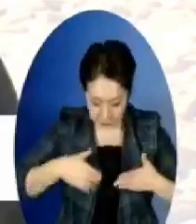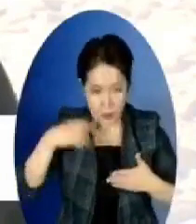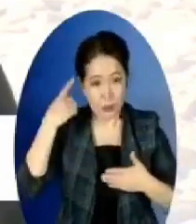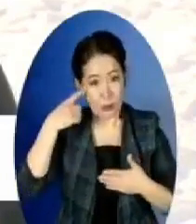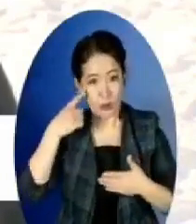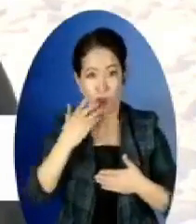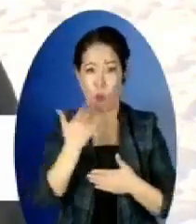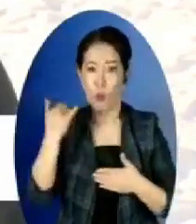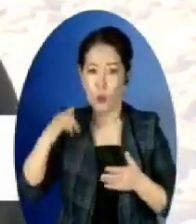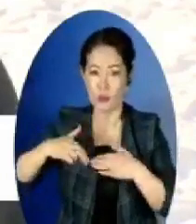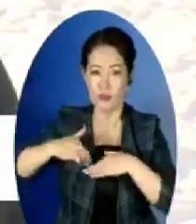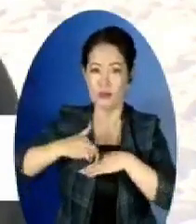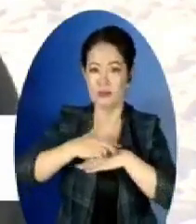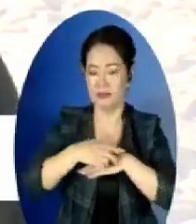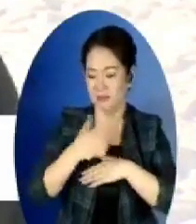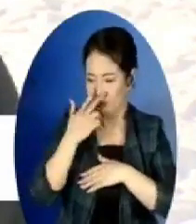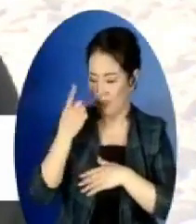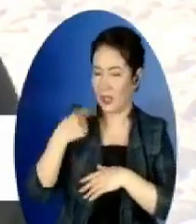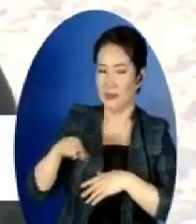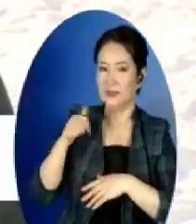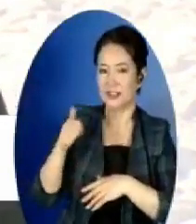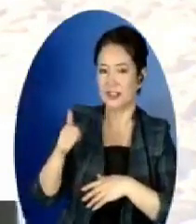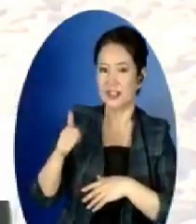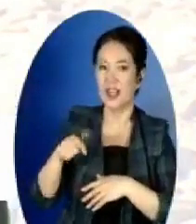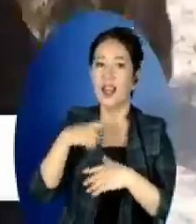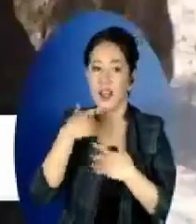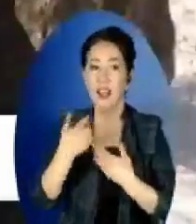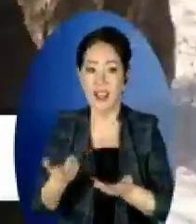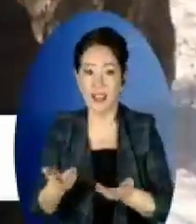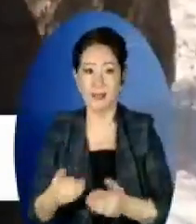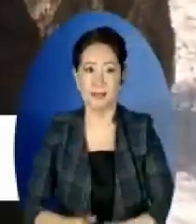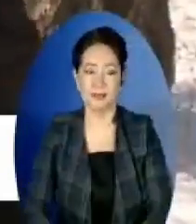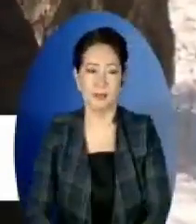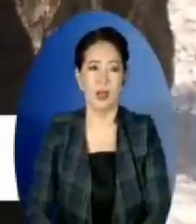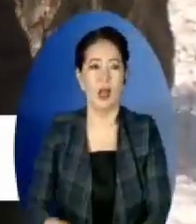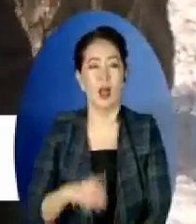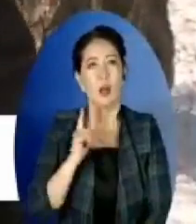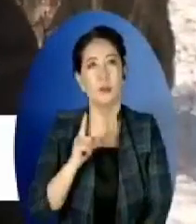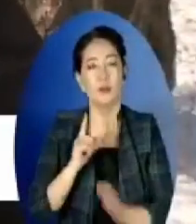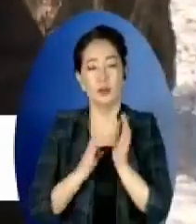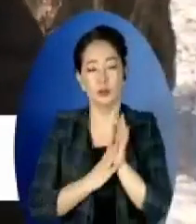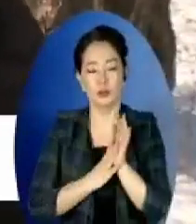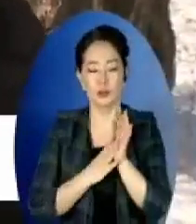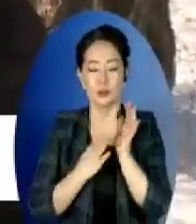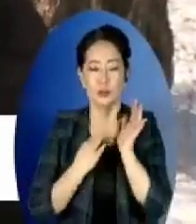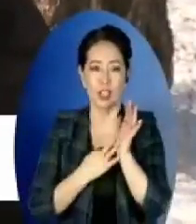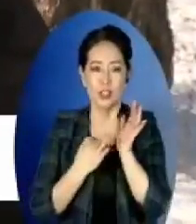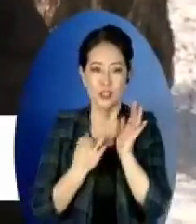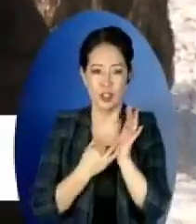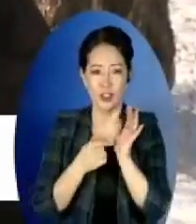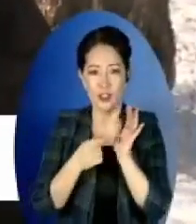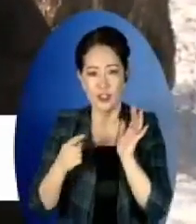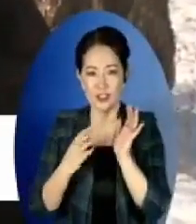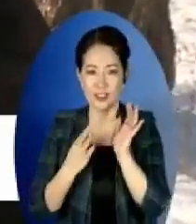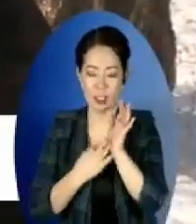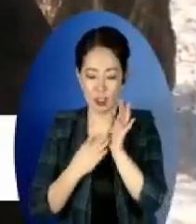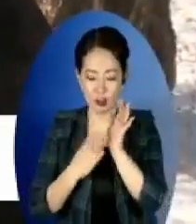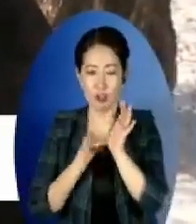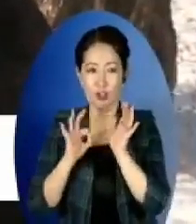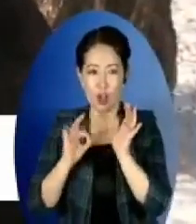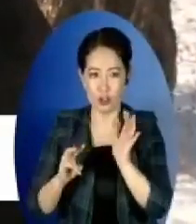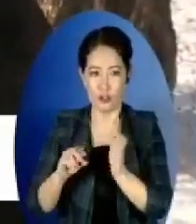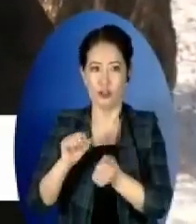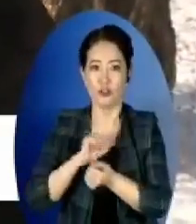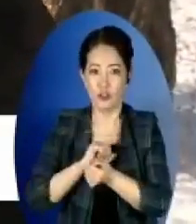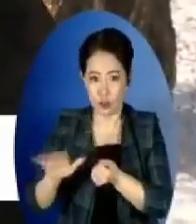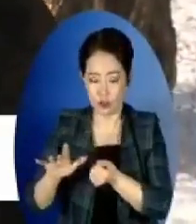ингээд хуулаад ингээд явж явах нь бол хамгийн сайн шүү гэж одоо хэлмээр байна. 1987-89 оны төгсөлт бид нэр сонгоны 10